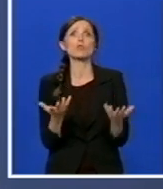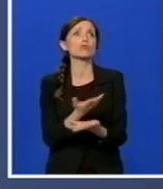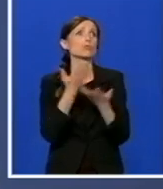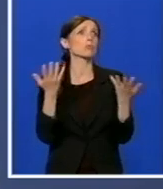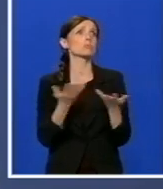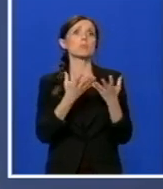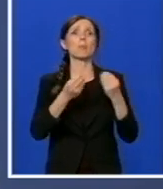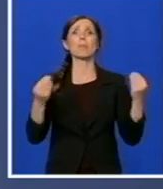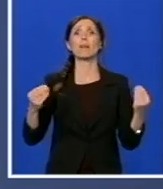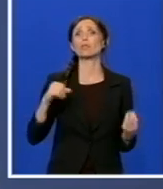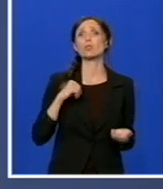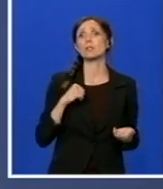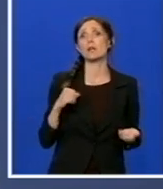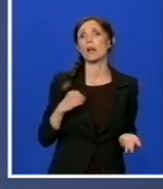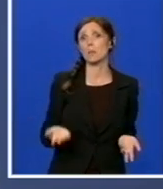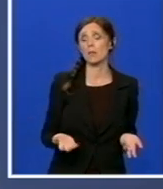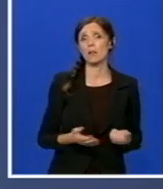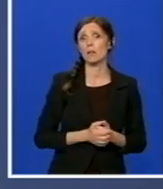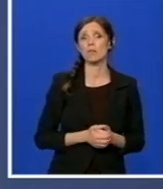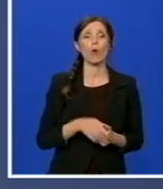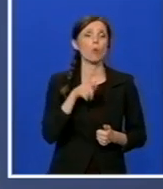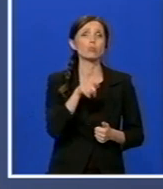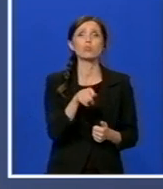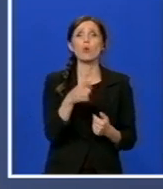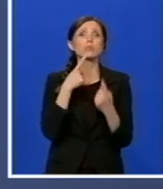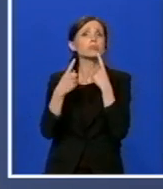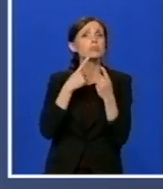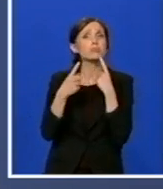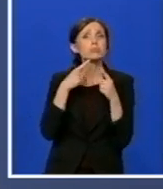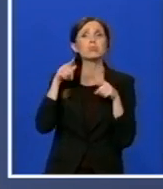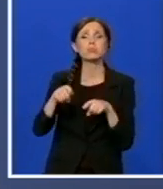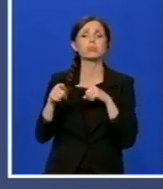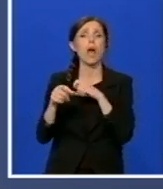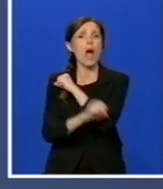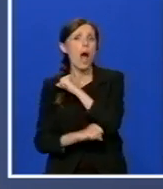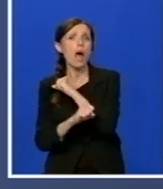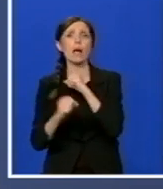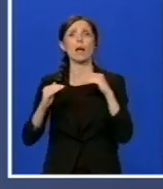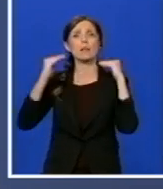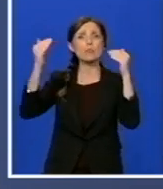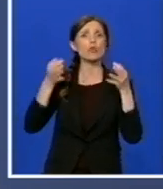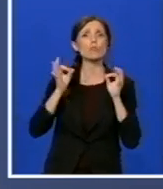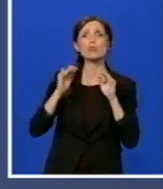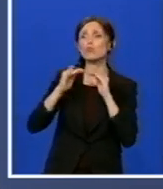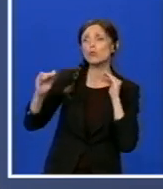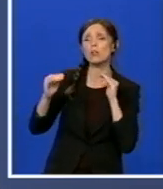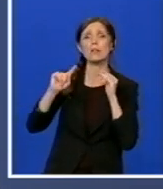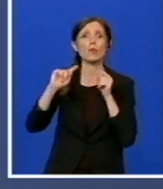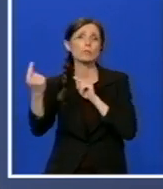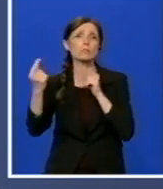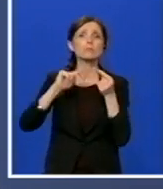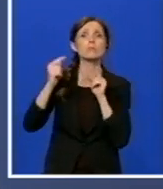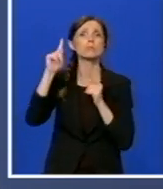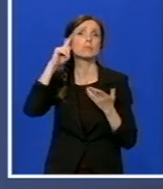previše zanimljivo, to su priče i razgovori na stručnom i akademskom nivou. U svakom slučaju